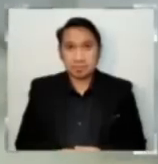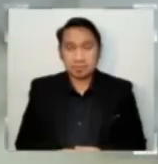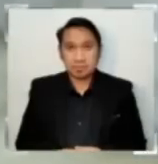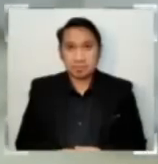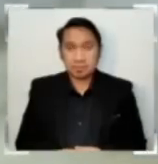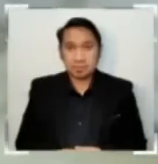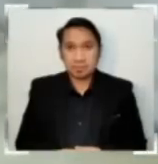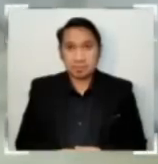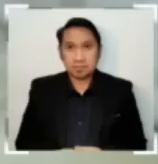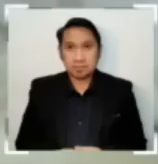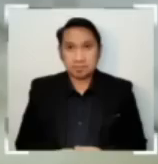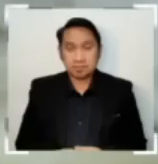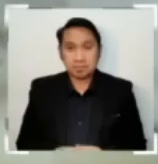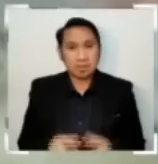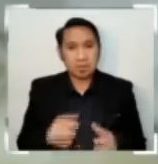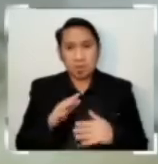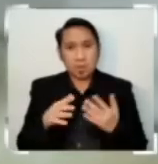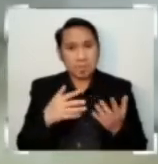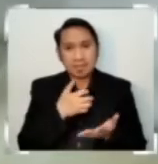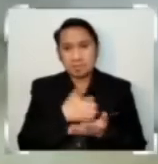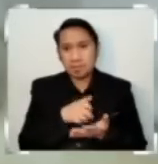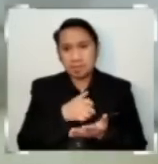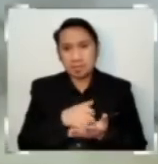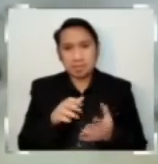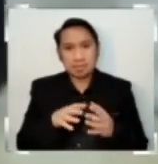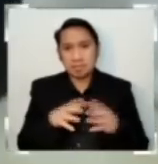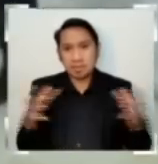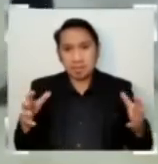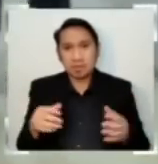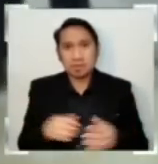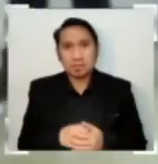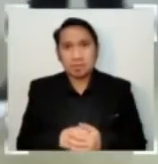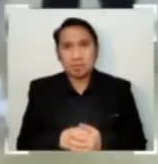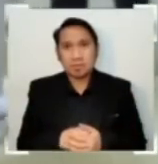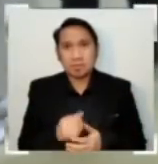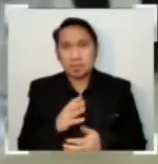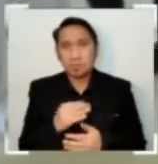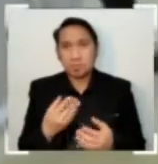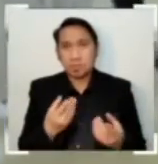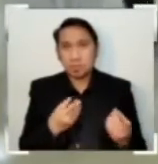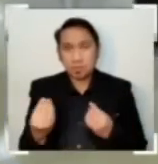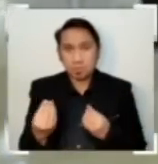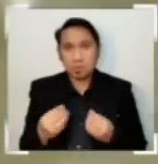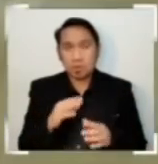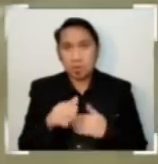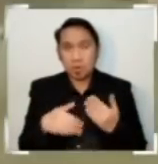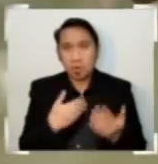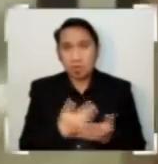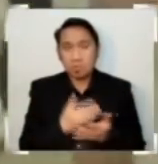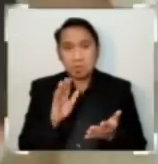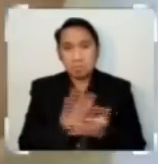Malaki na yung ginastos niya. Tapos ginaganito ho kami. Legal ho lahat ng papeles ng anak ko.